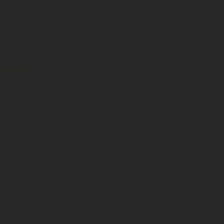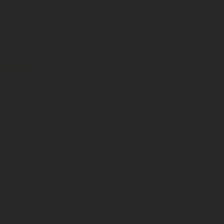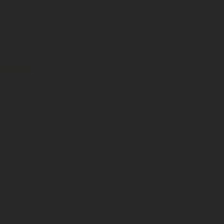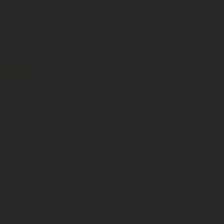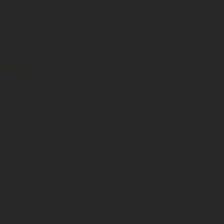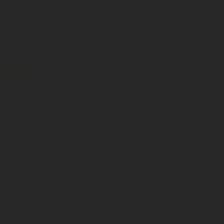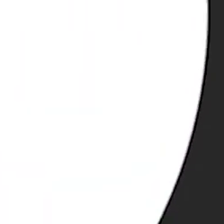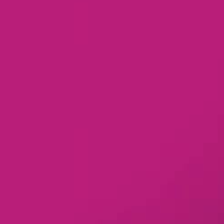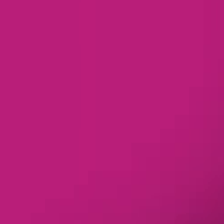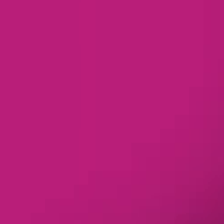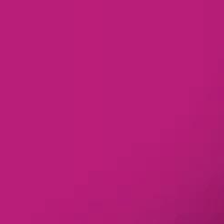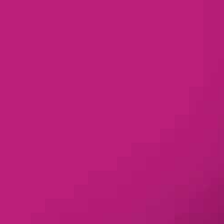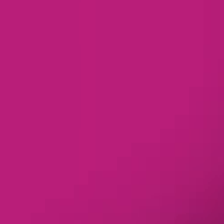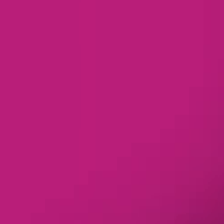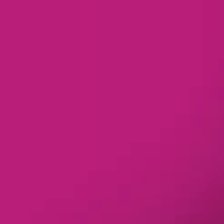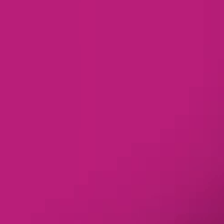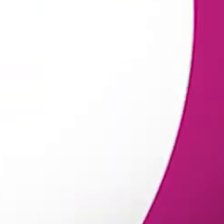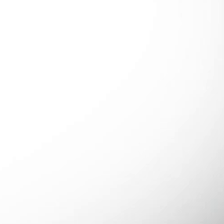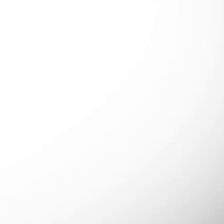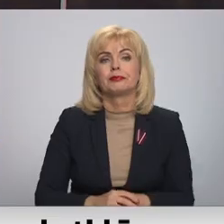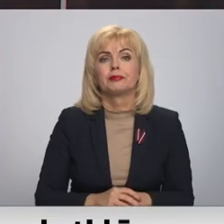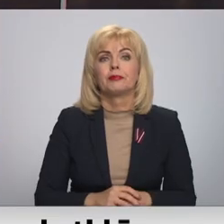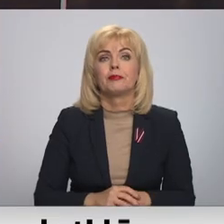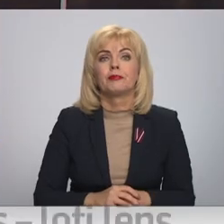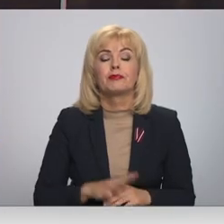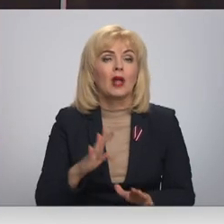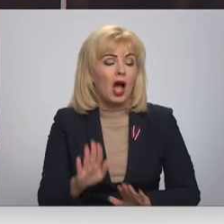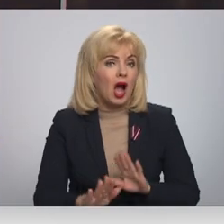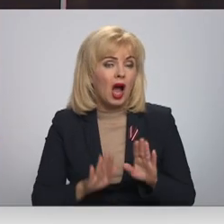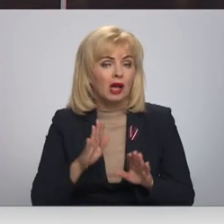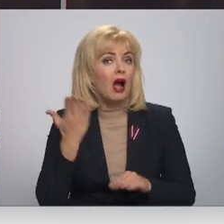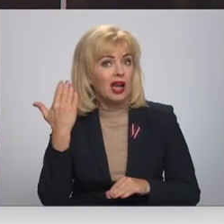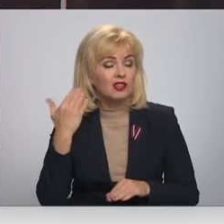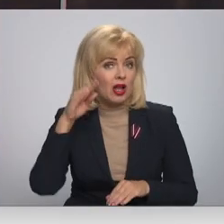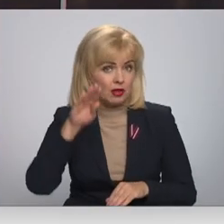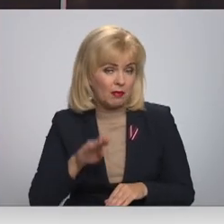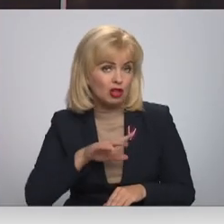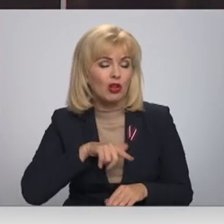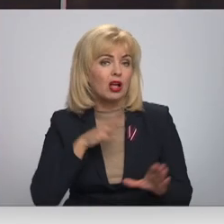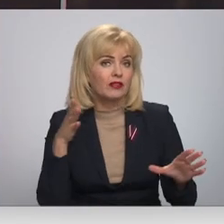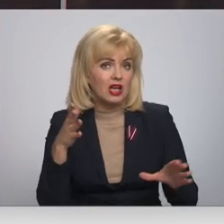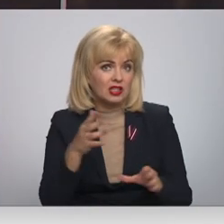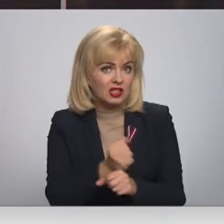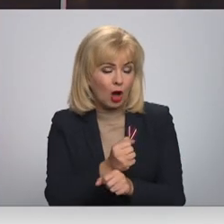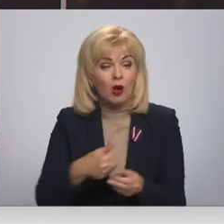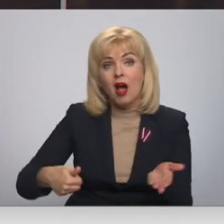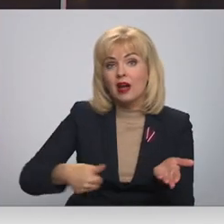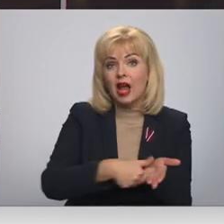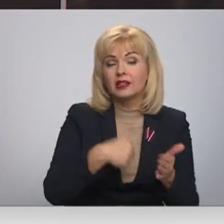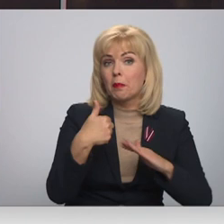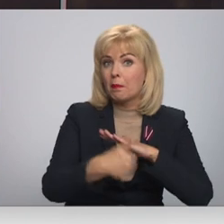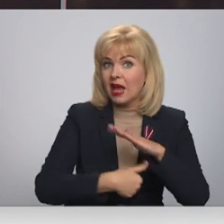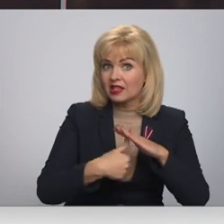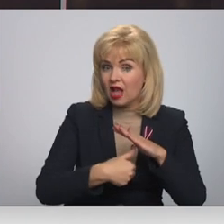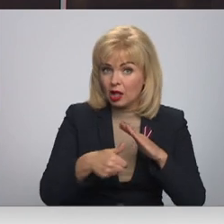Re! Viss ēters ir te! Aizvadītajos mēnešos Latvijā aizvien saruka reģistrētā bezdarba